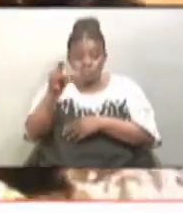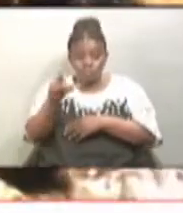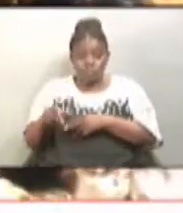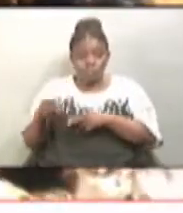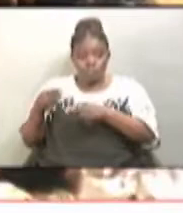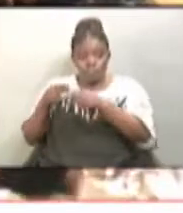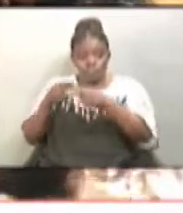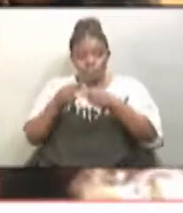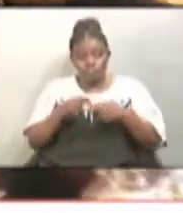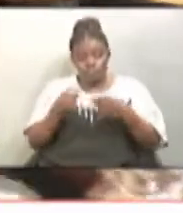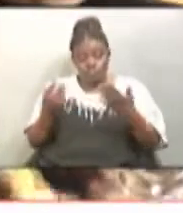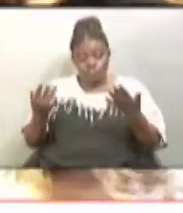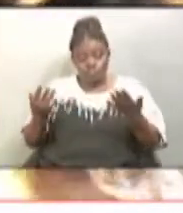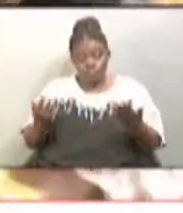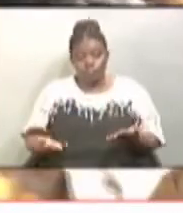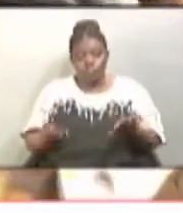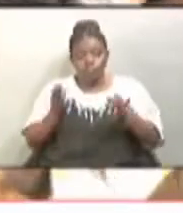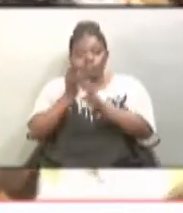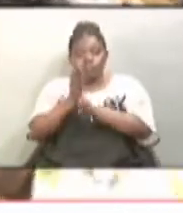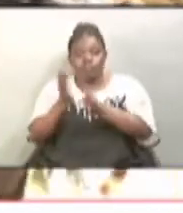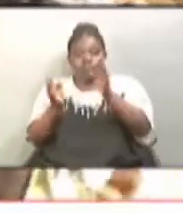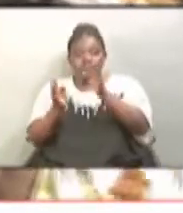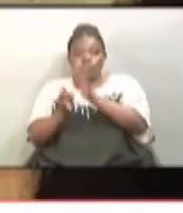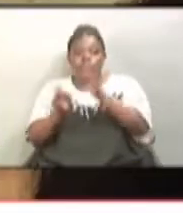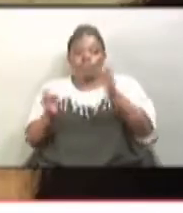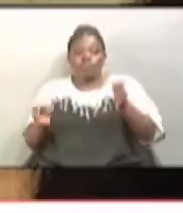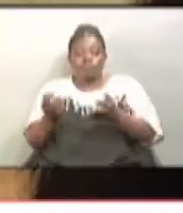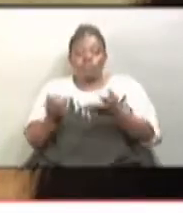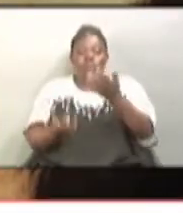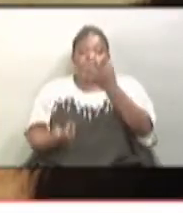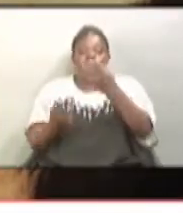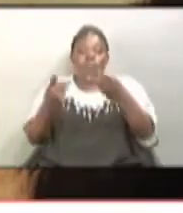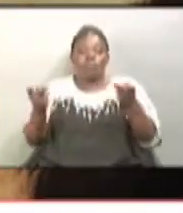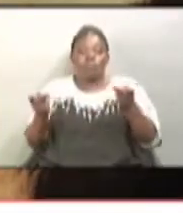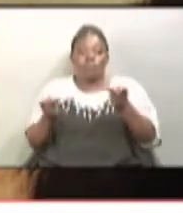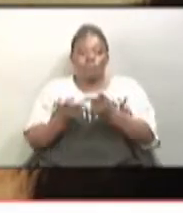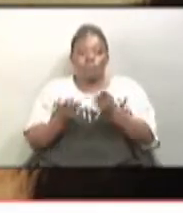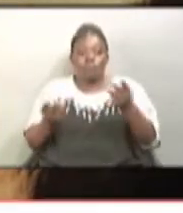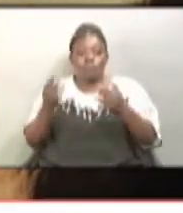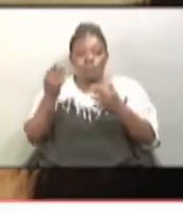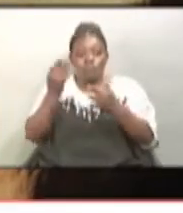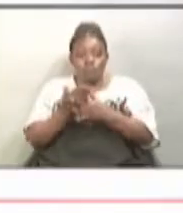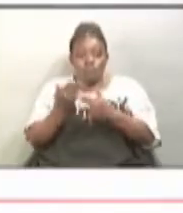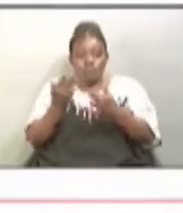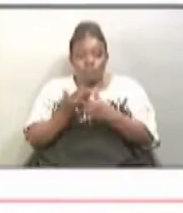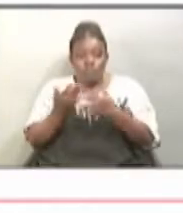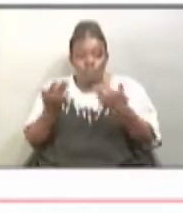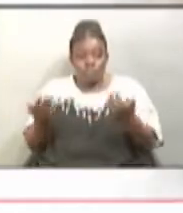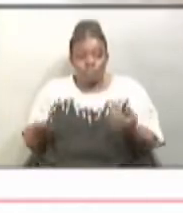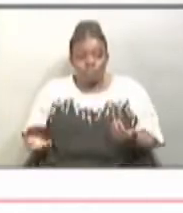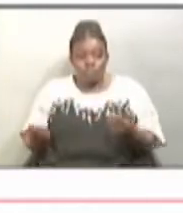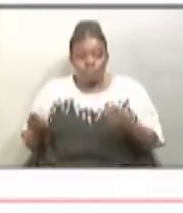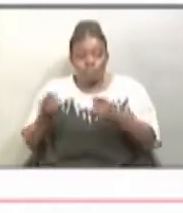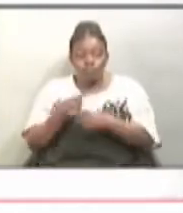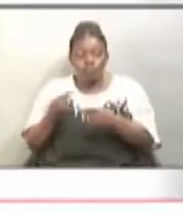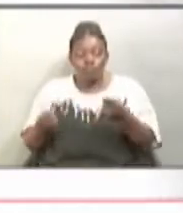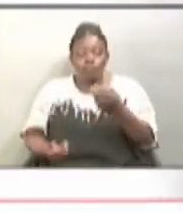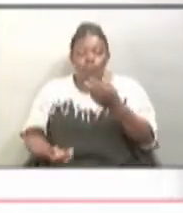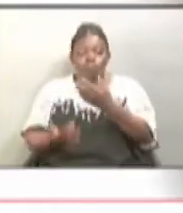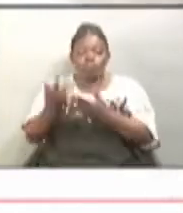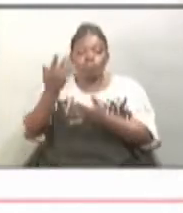weerinze. Ekibanyi kino kyazimbibwanga mu ffumbiro. Kino kyateekebwanga wakati w'amasiga awava omukka